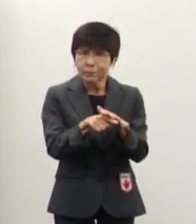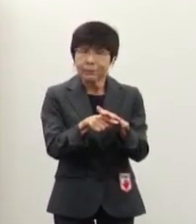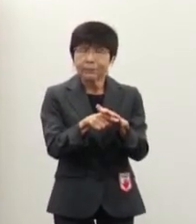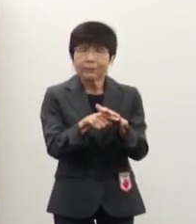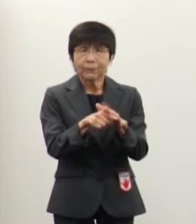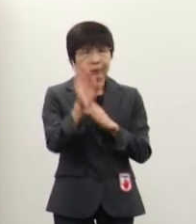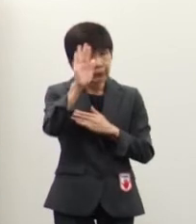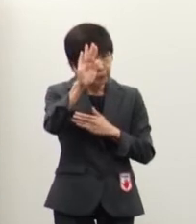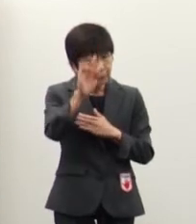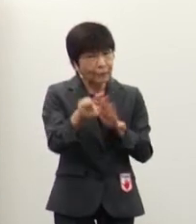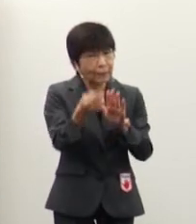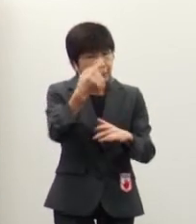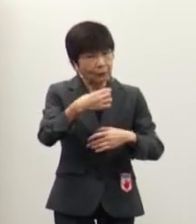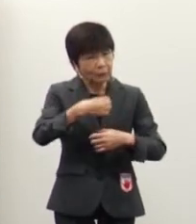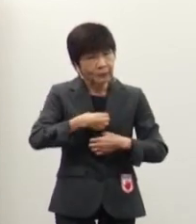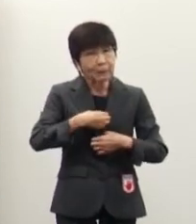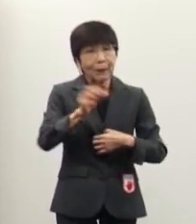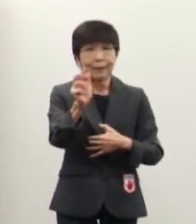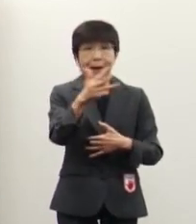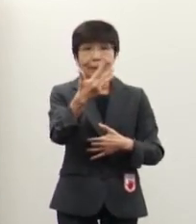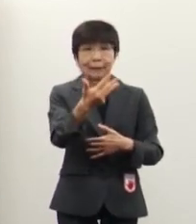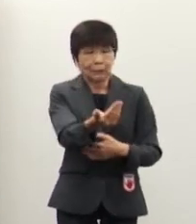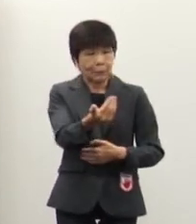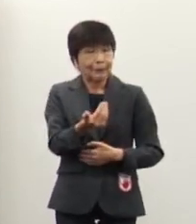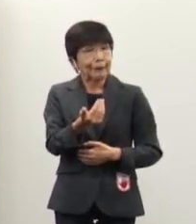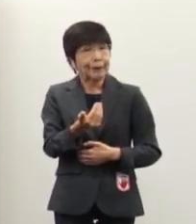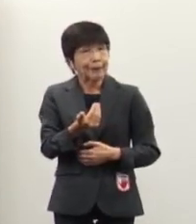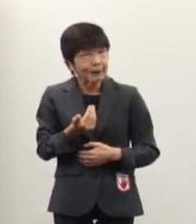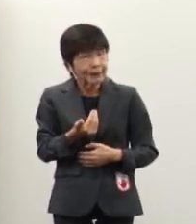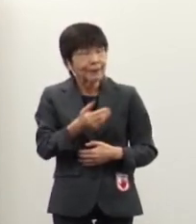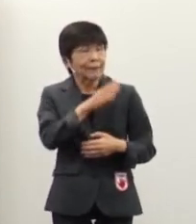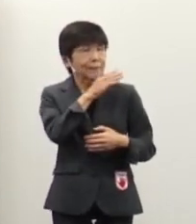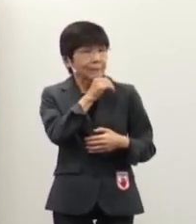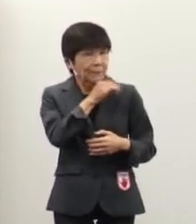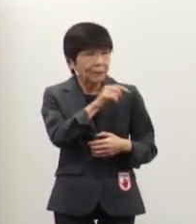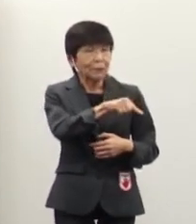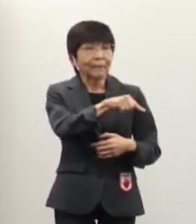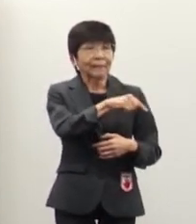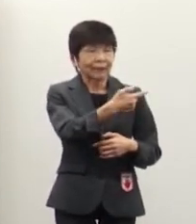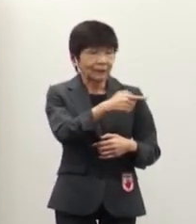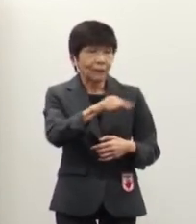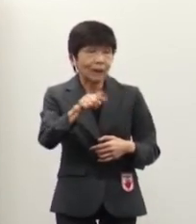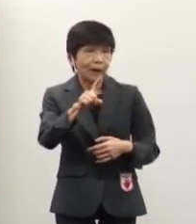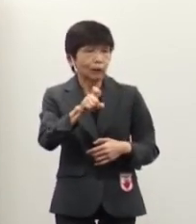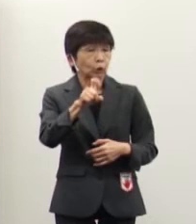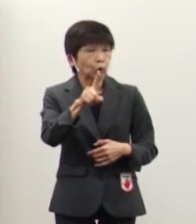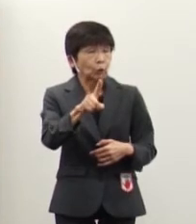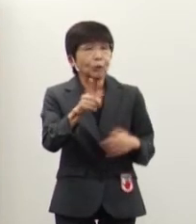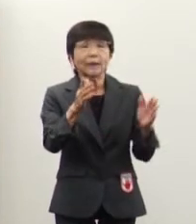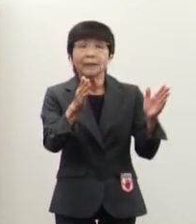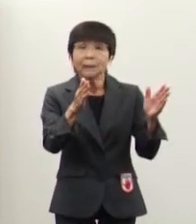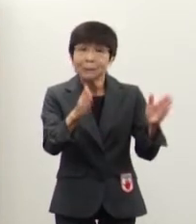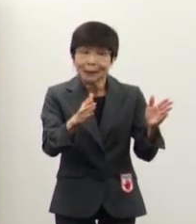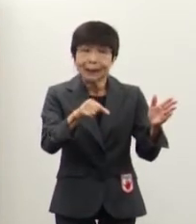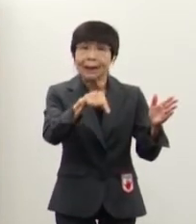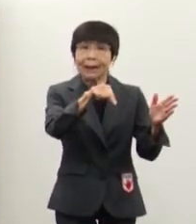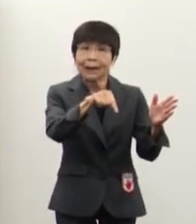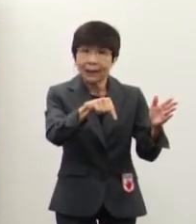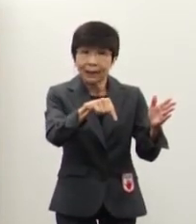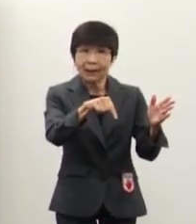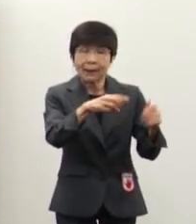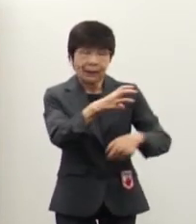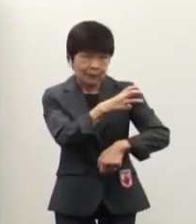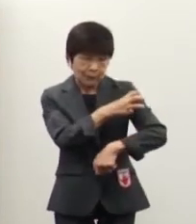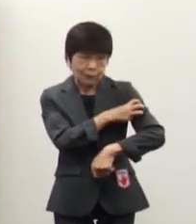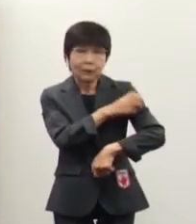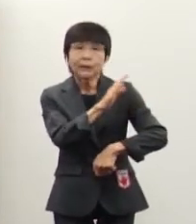第8波に向けた備えといたしまして、この年代の方々の感染を抑制することが親